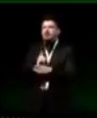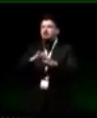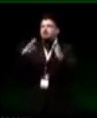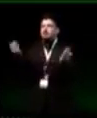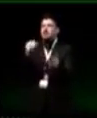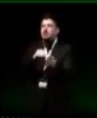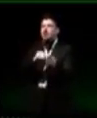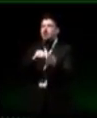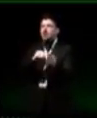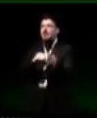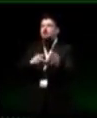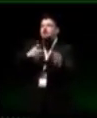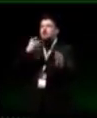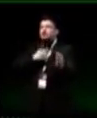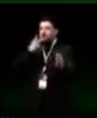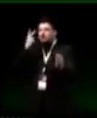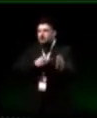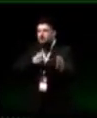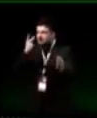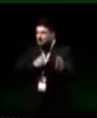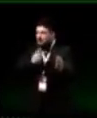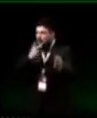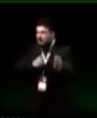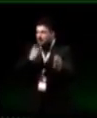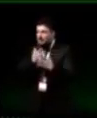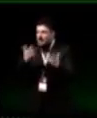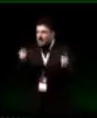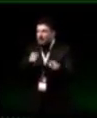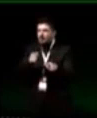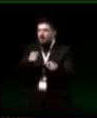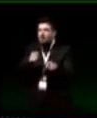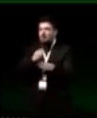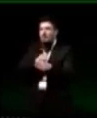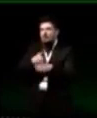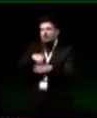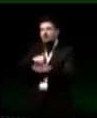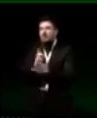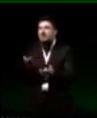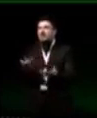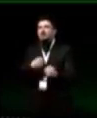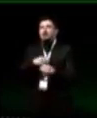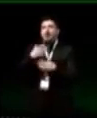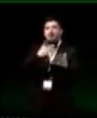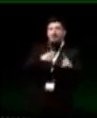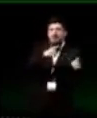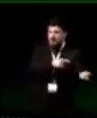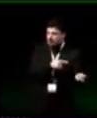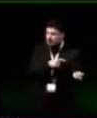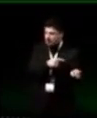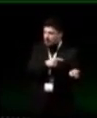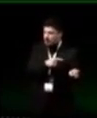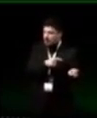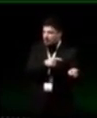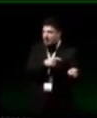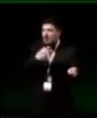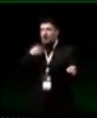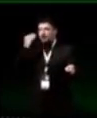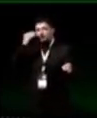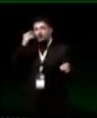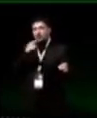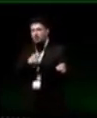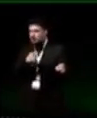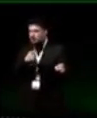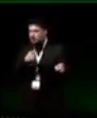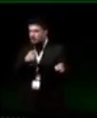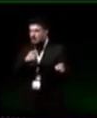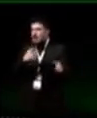luogo presente, evidente, chiaro. È il Partito Democratico Americano? Sì, è anche quello. È il grande mito e la grande storia,